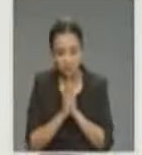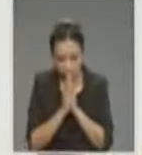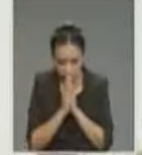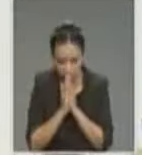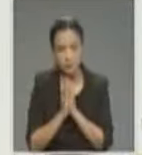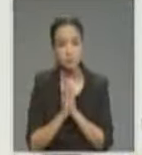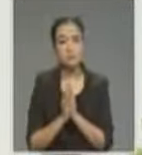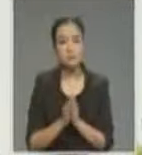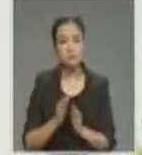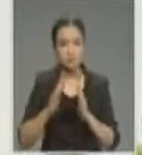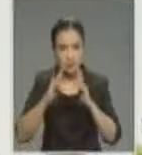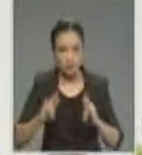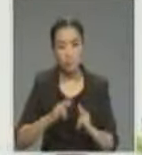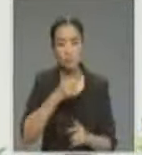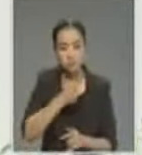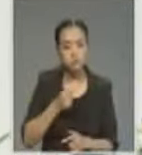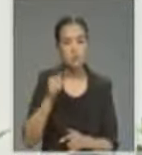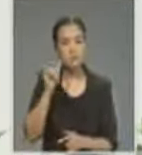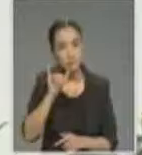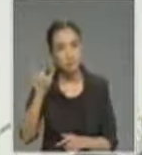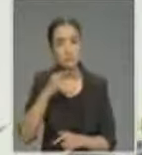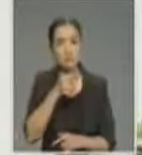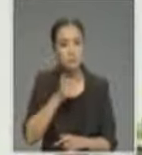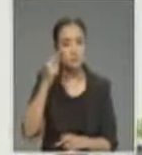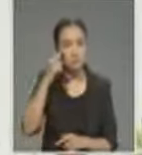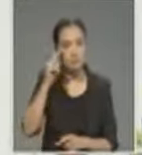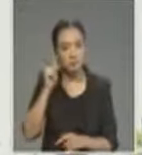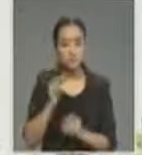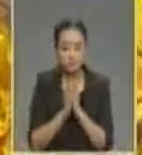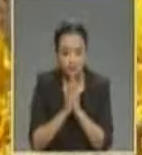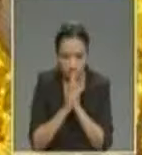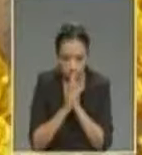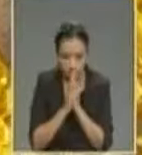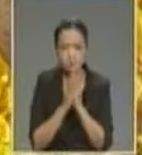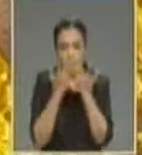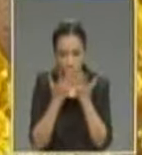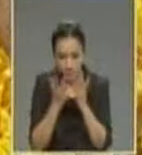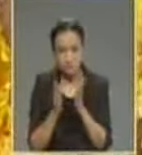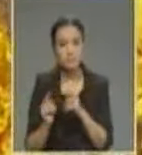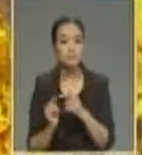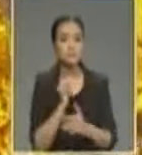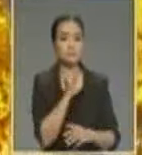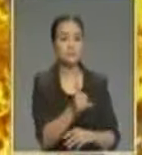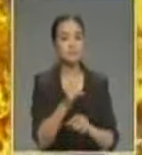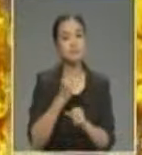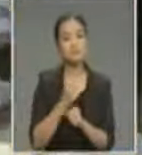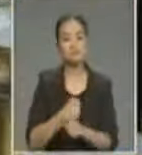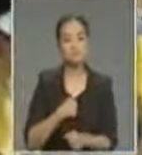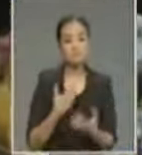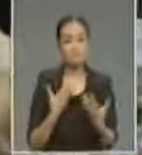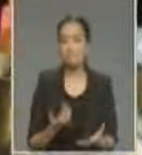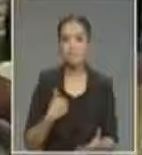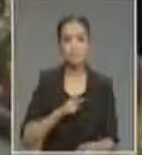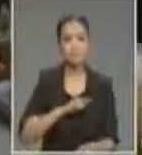มิศาลตายายสิ่งศักดิ์สิทธิ์ประจำทำเนียบรัฐบาลตั้งแต่ช่วงเช้าก่อนการประชุมคณะรัฐมนตรีค่ะแล้วก็เปิดใจสั้นๆว่าไม่หนักใจกับห